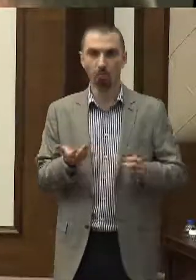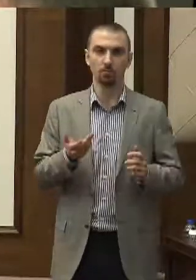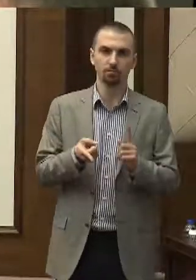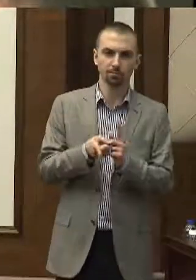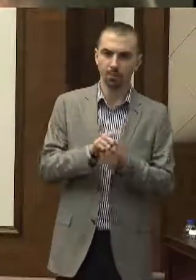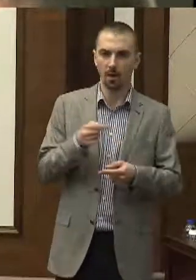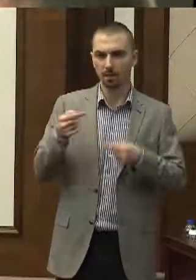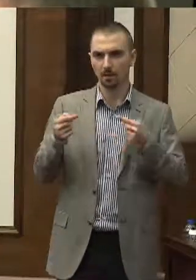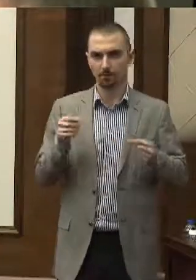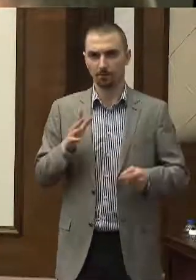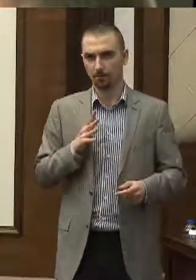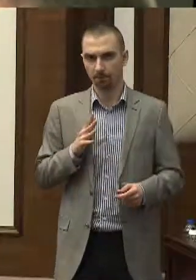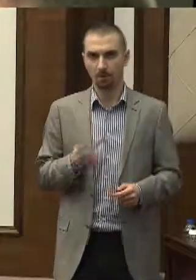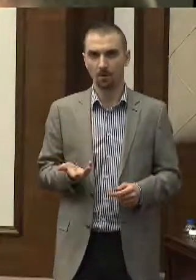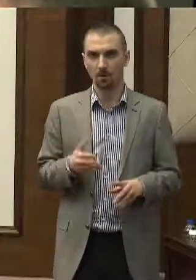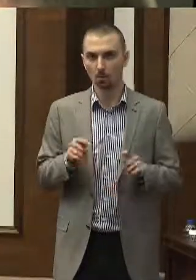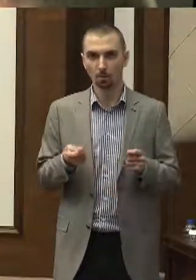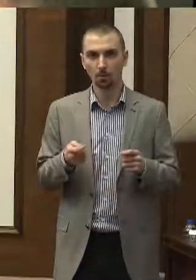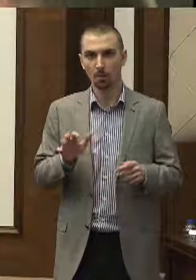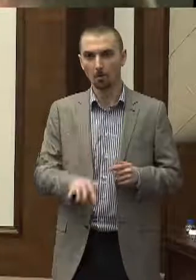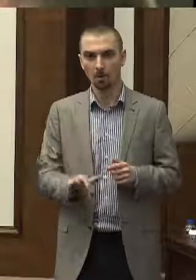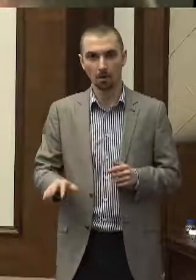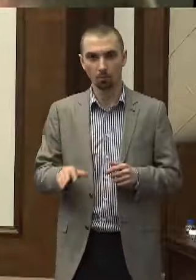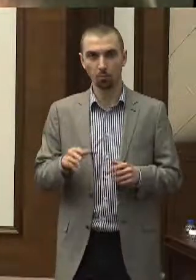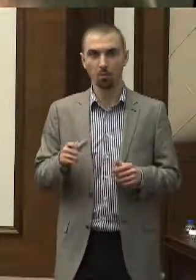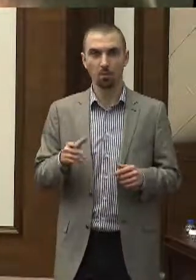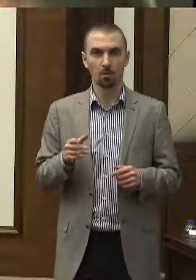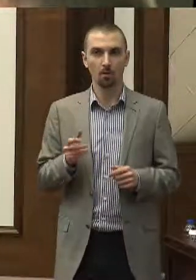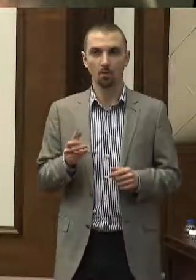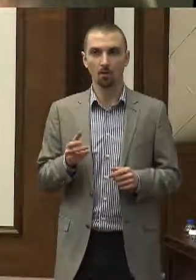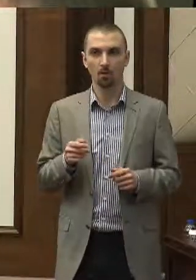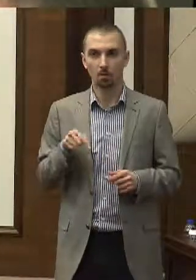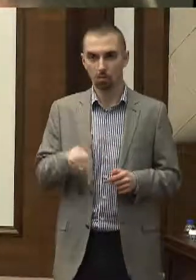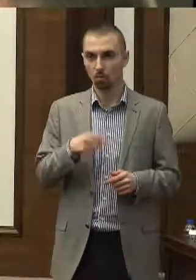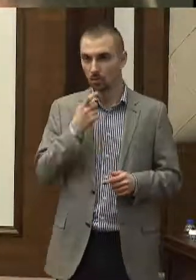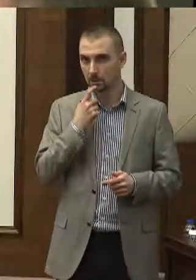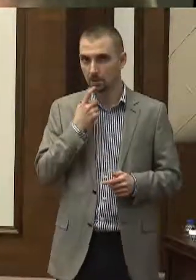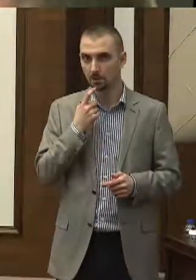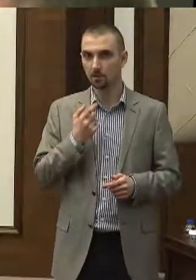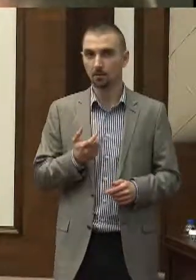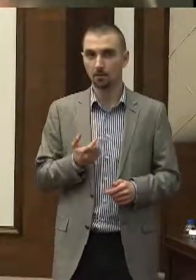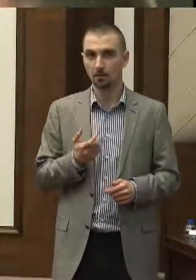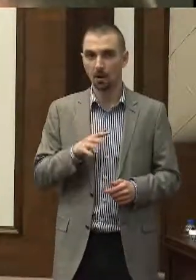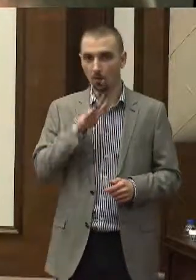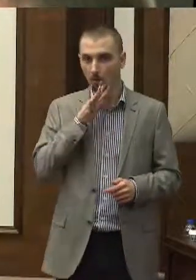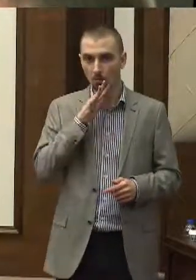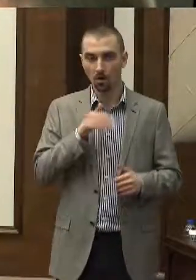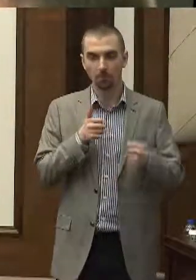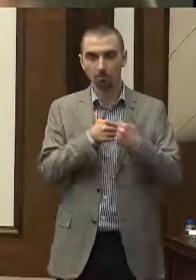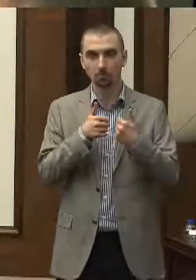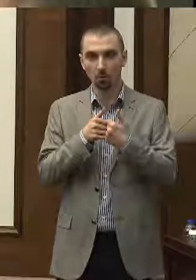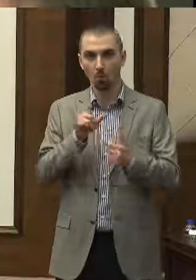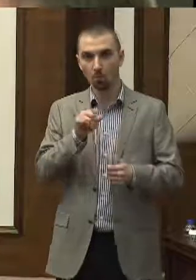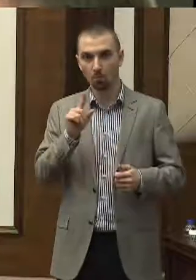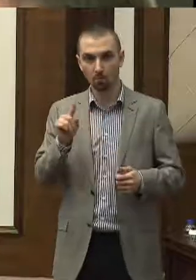olaylar da yaşadık. Özellikle Büyükçekmece basketbol takımı bu yıl Avrupa'da oynadığı 11